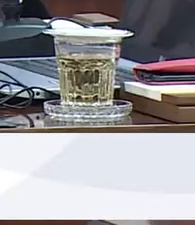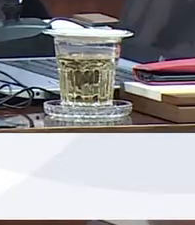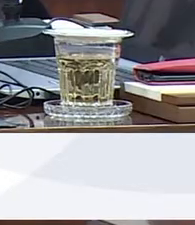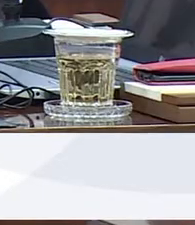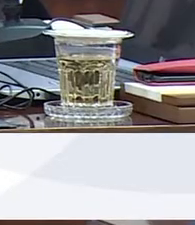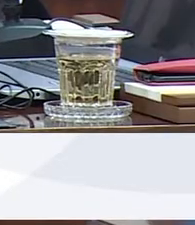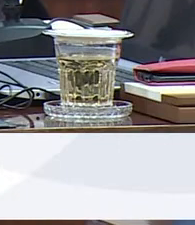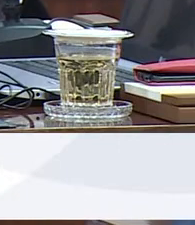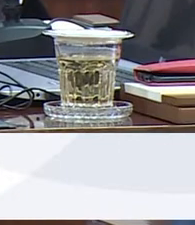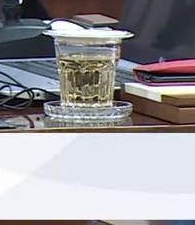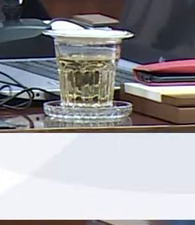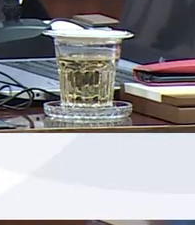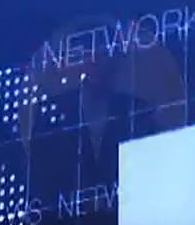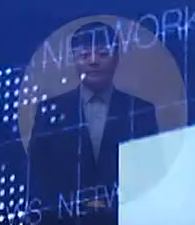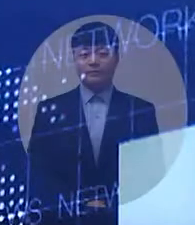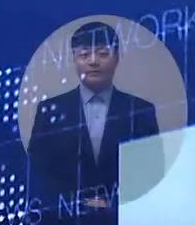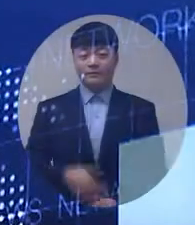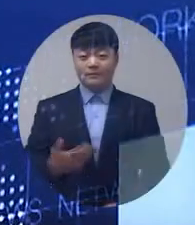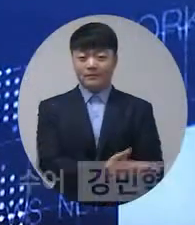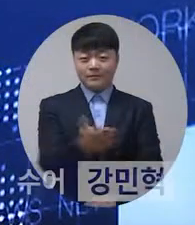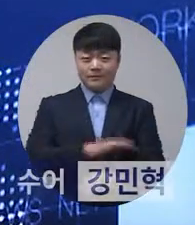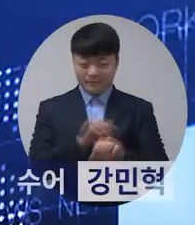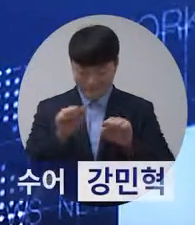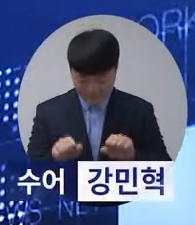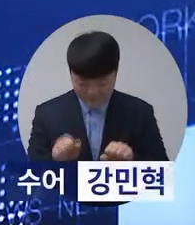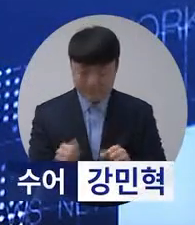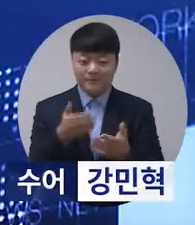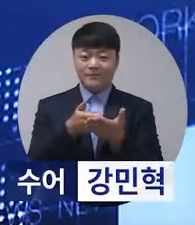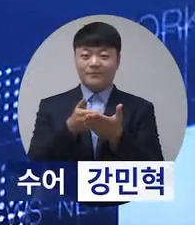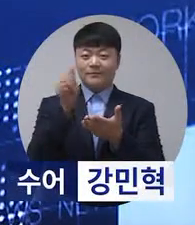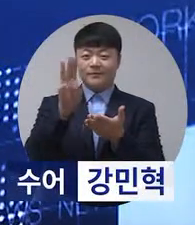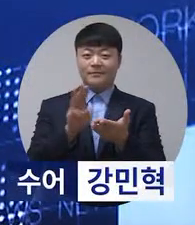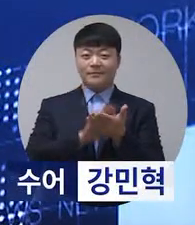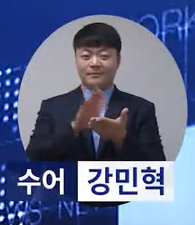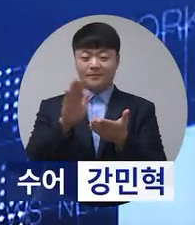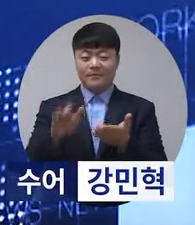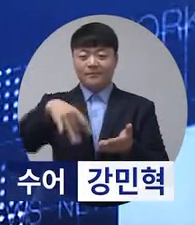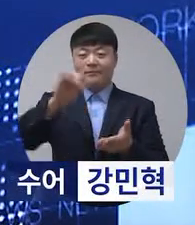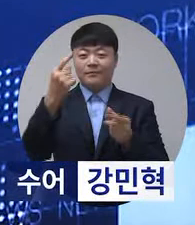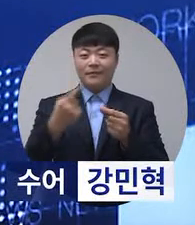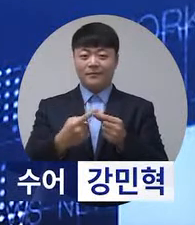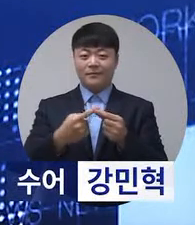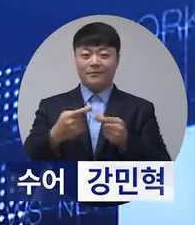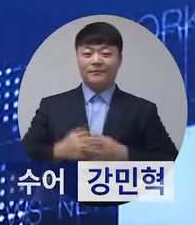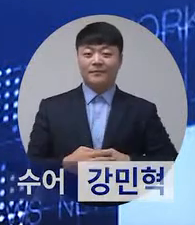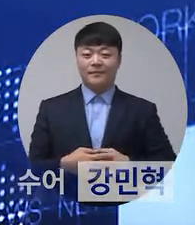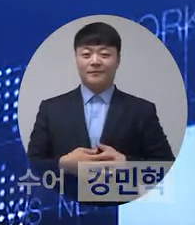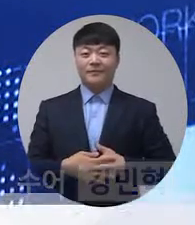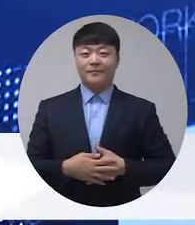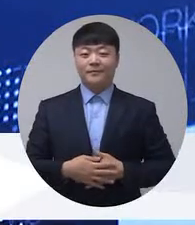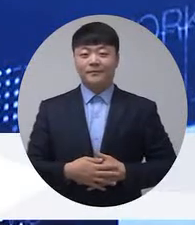안건을 확정했습니다 시청자 여러분 안녕하십니까 네트워크 합천 입니다 먼저 오늘의 첫 번째 소식입니다